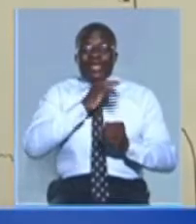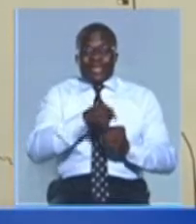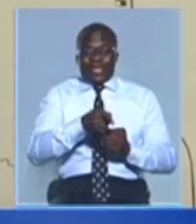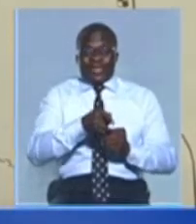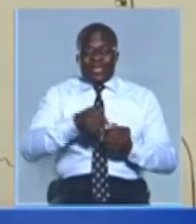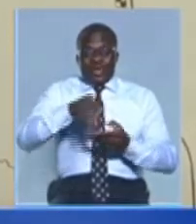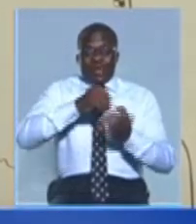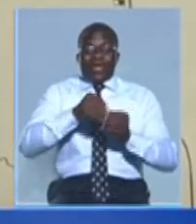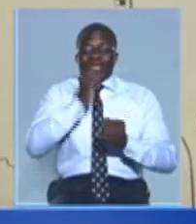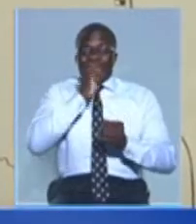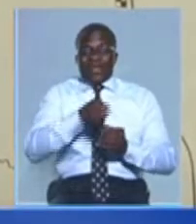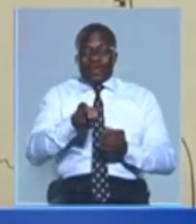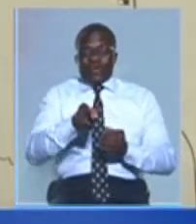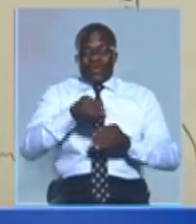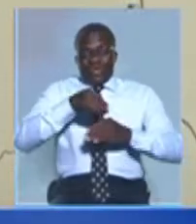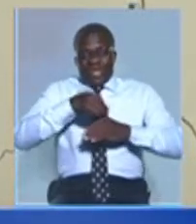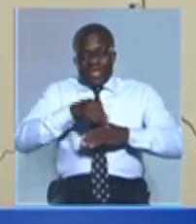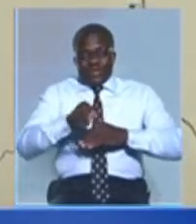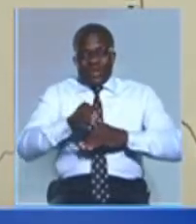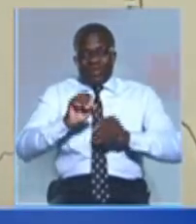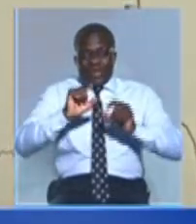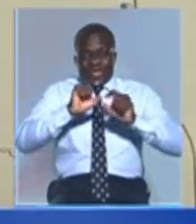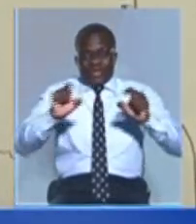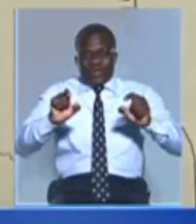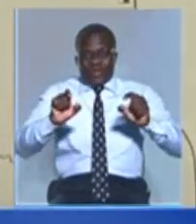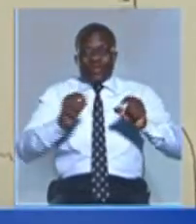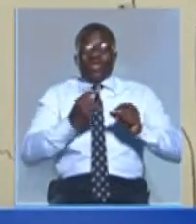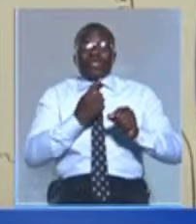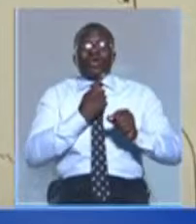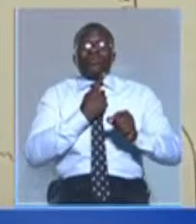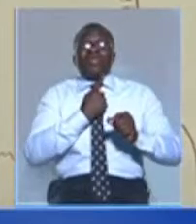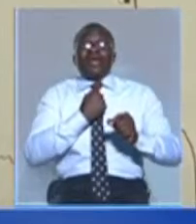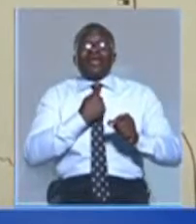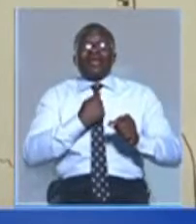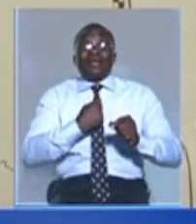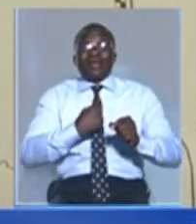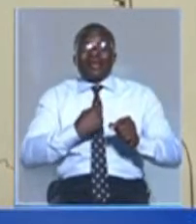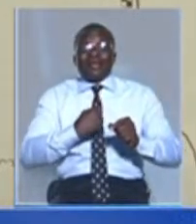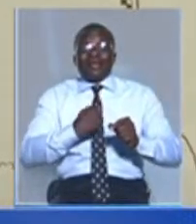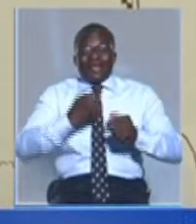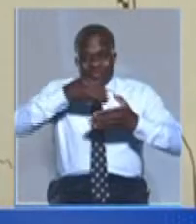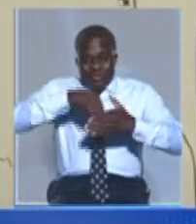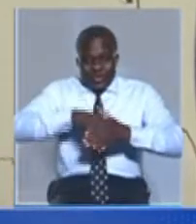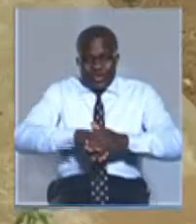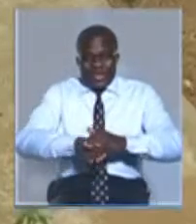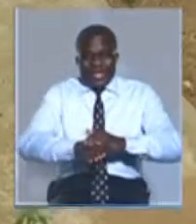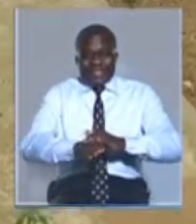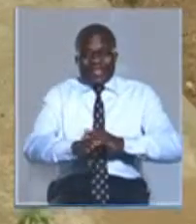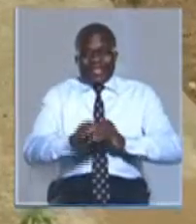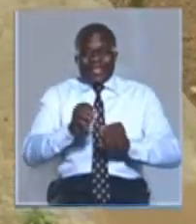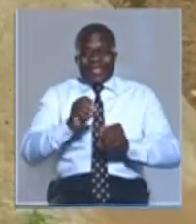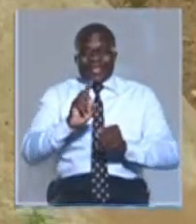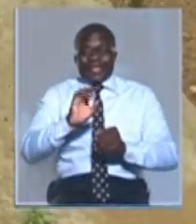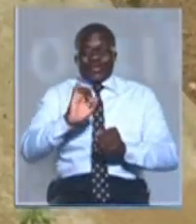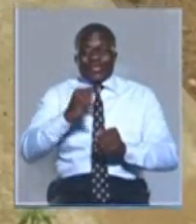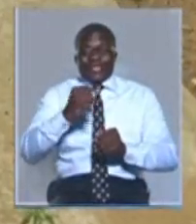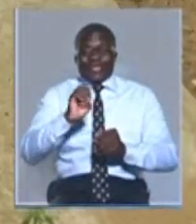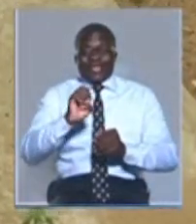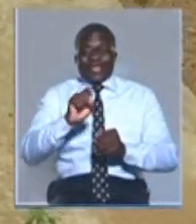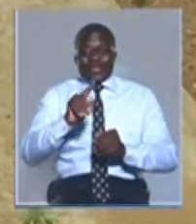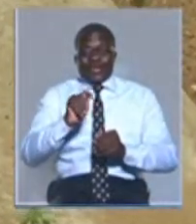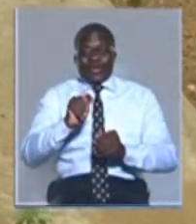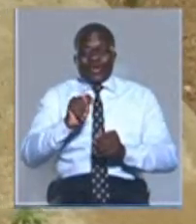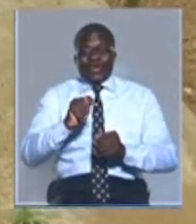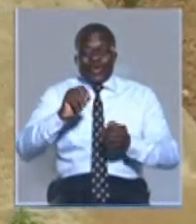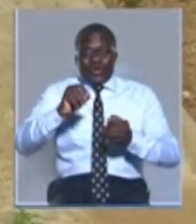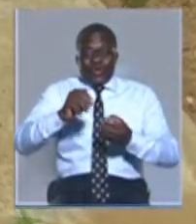mélangés avec de l'eau et sont envoyés dans un tuyau comme un peu la trachée à terre pour entrer maintenant dans un digesteur où ça